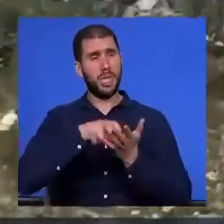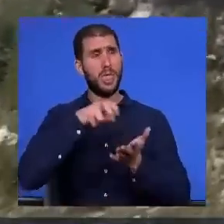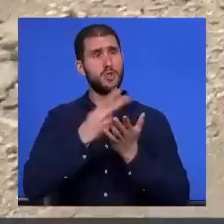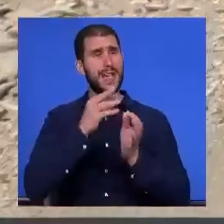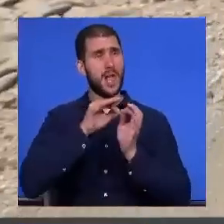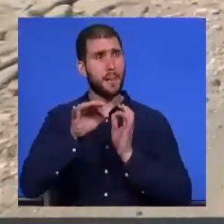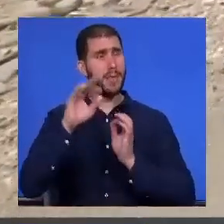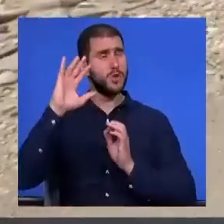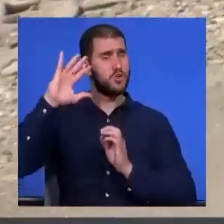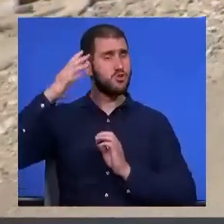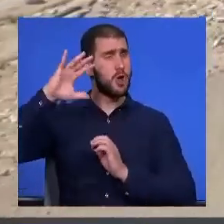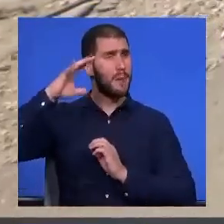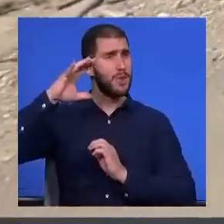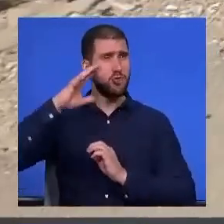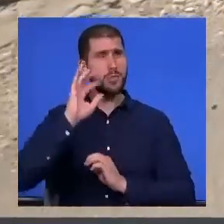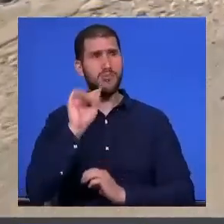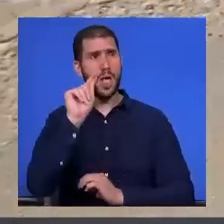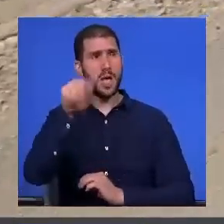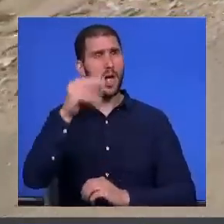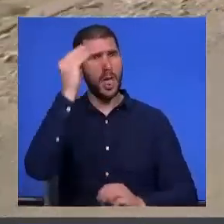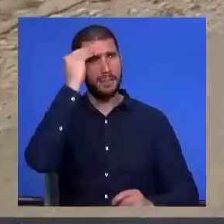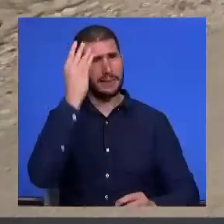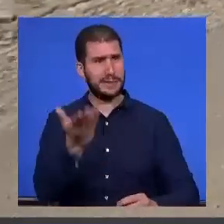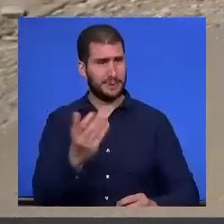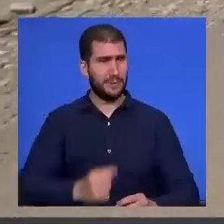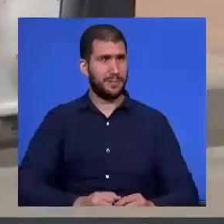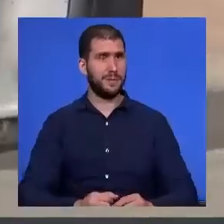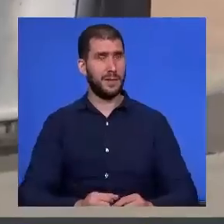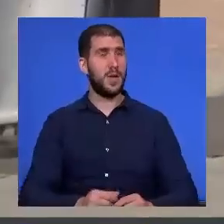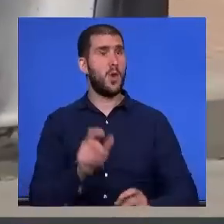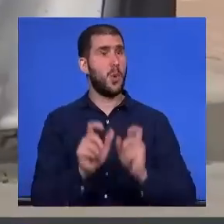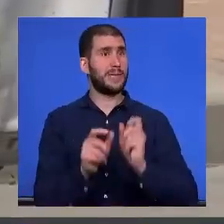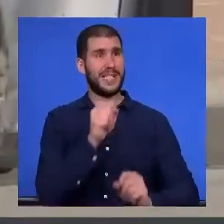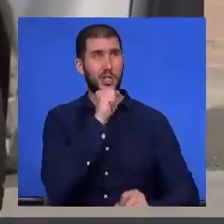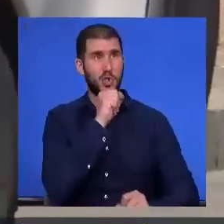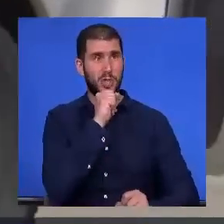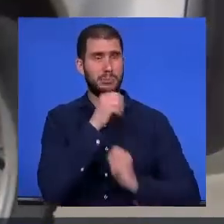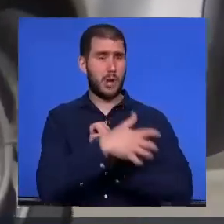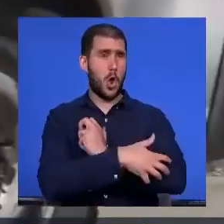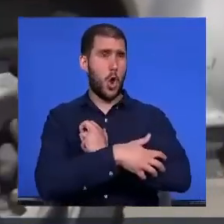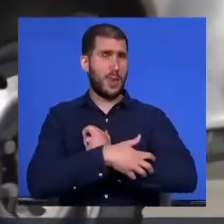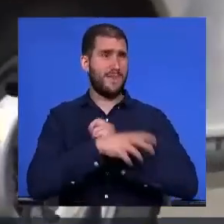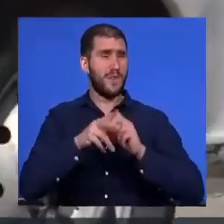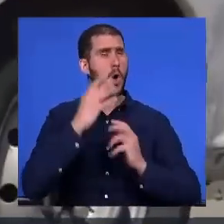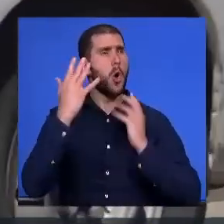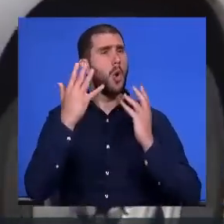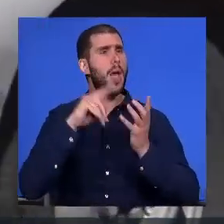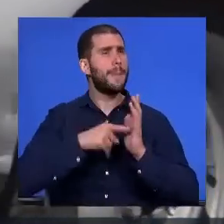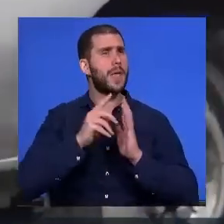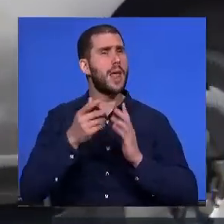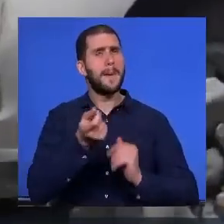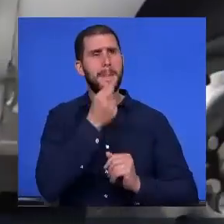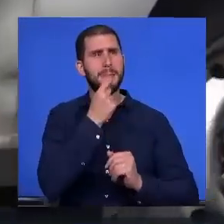2 קילומטרים בשמש המדברית רק כדי להגיע לבית ספר, ואוכלוסיית הקשישים בקו העוני רק חולמת על בית